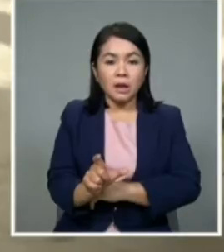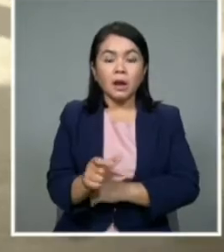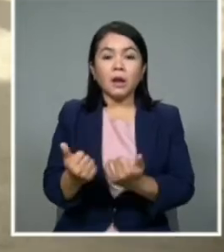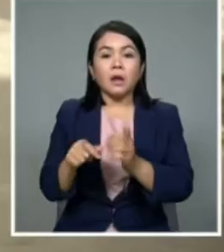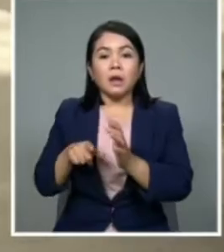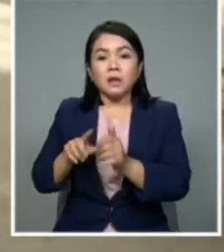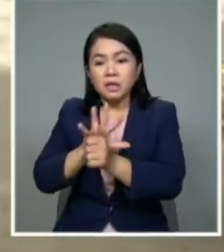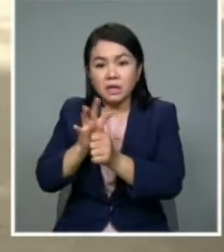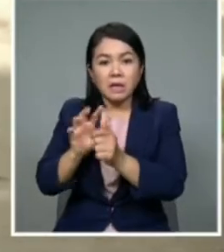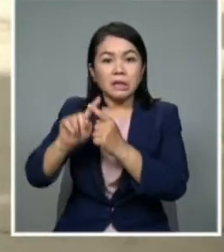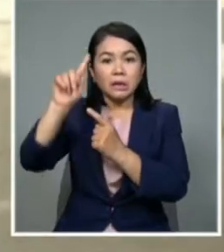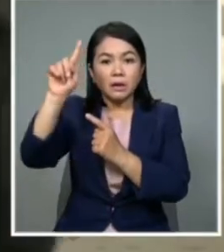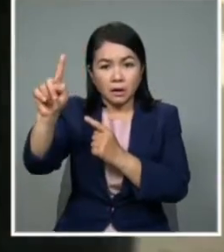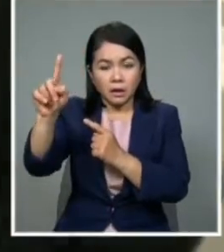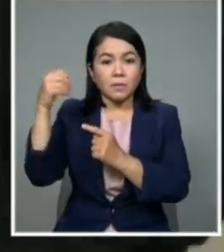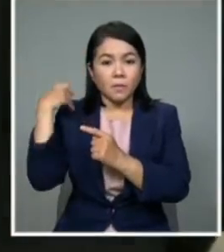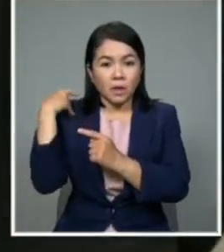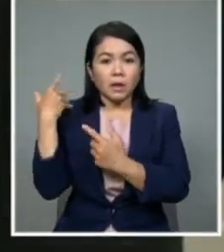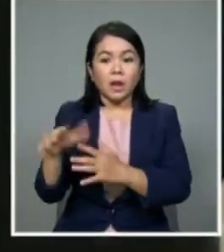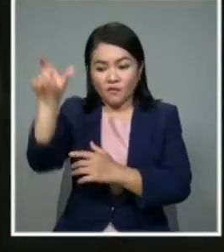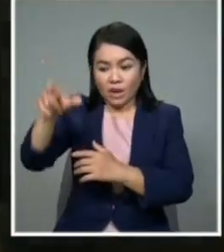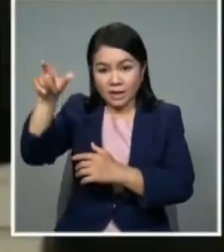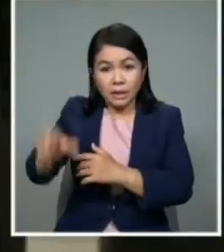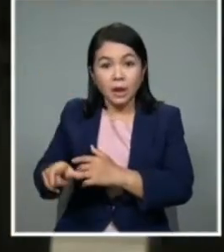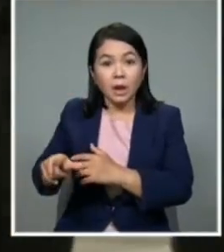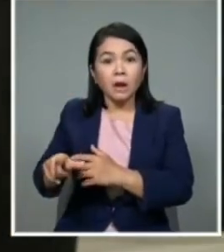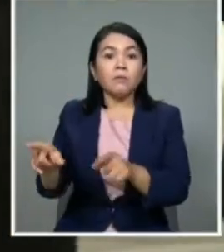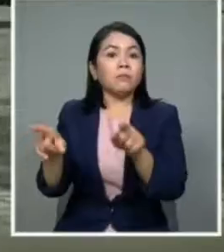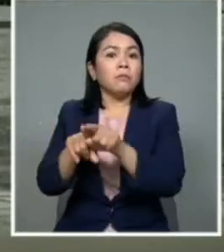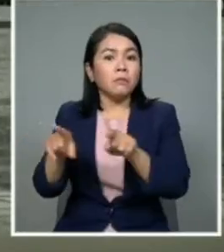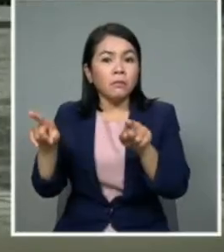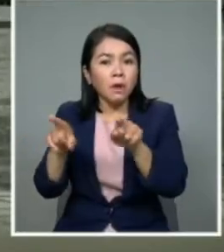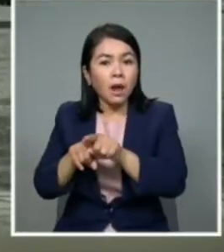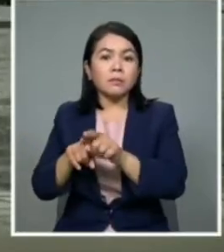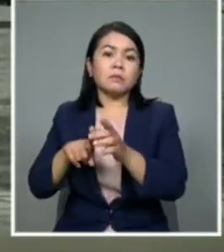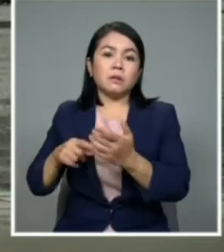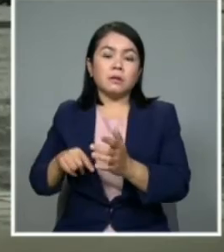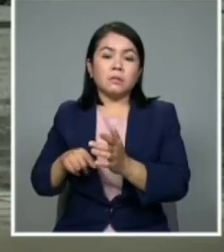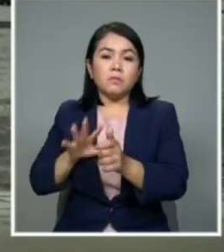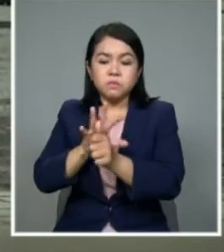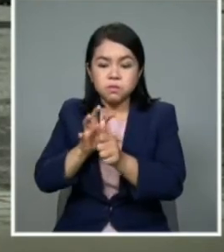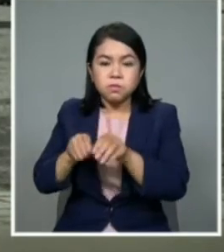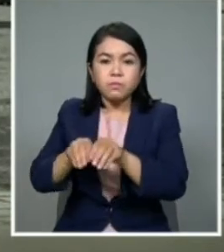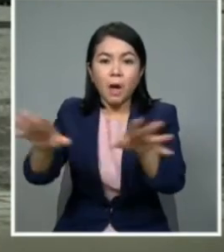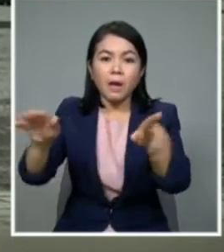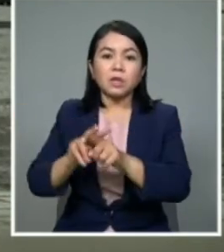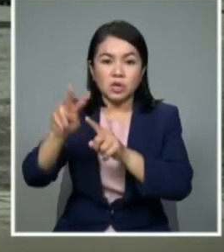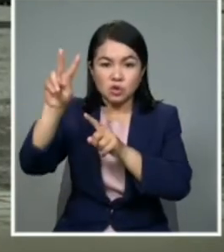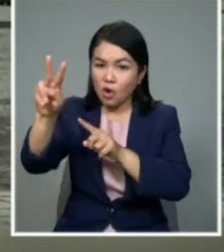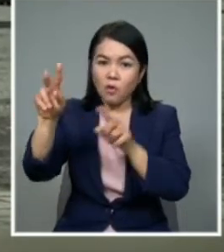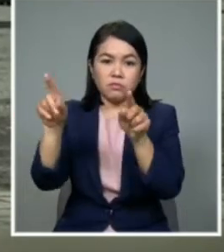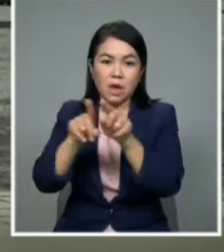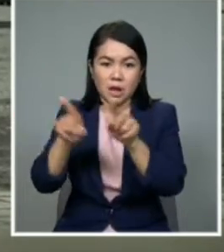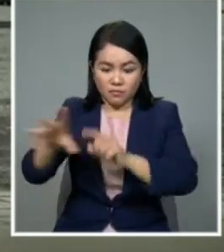ติดเชื้ออันดับ1ล่าสุดนั้นสำหรับฝรั่งเศสก็มีสถานการณ์การระบาดรุนแรงรองลงมาจากอิตาลีนะคะโ